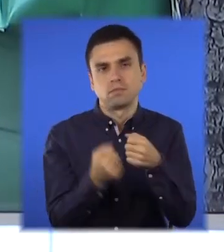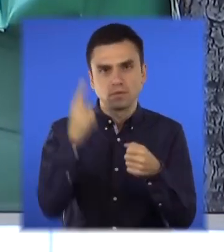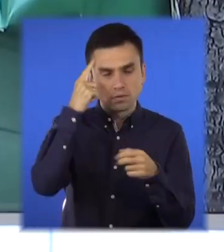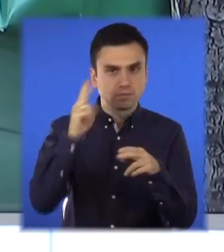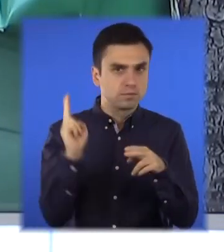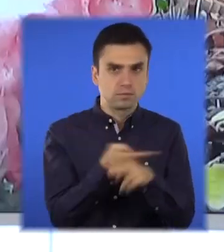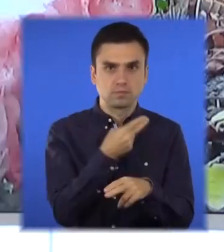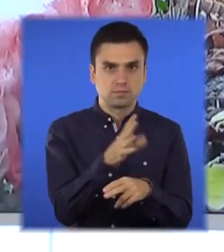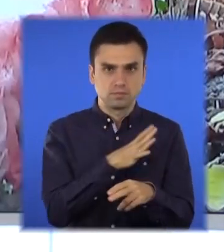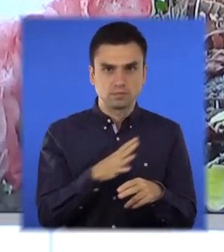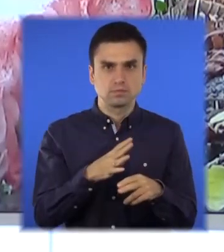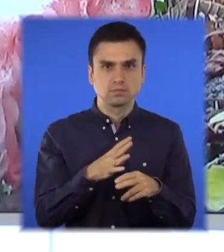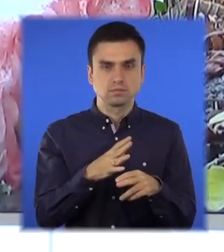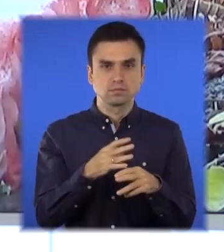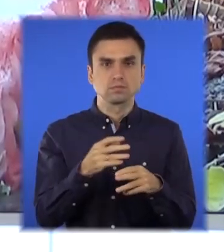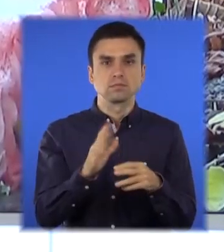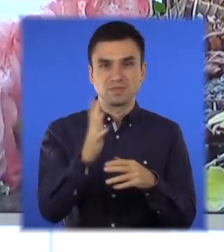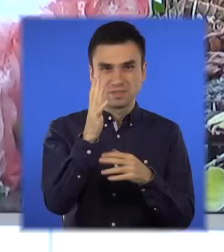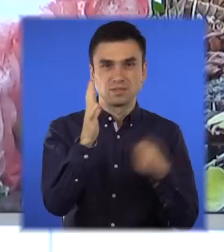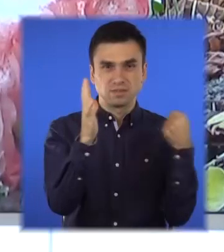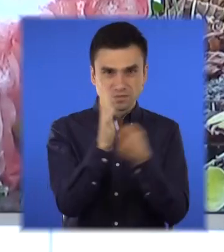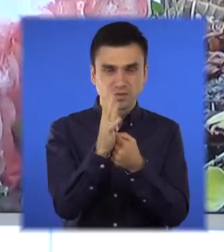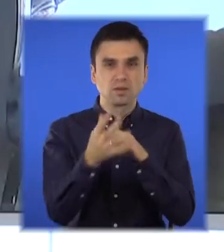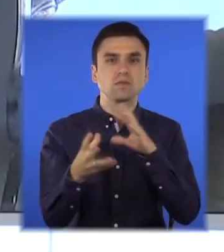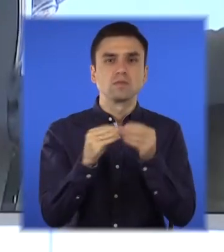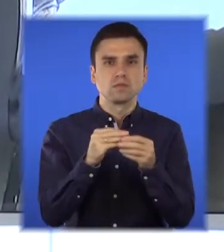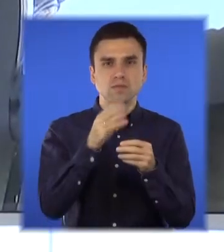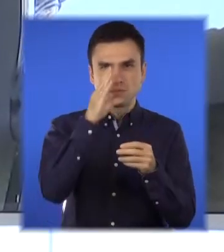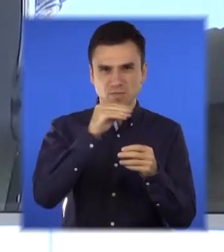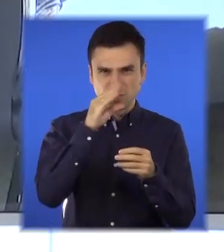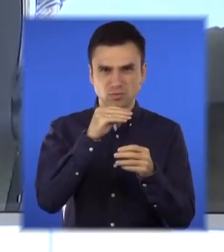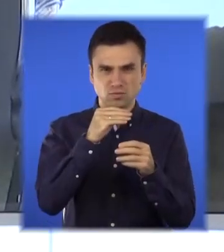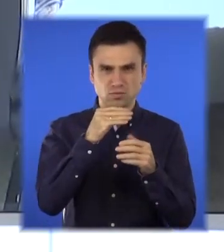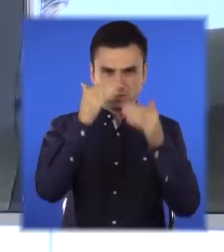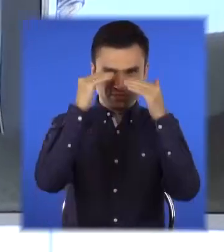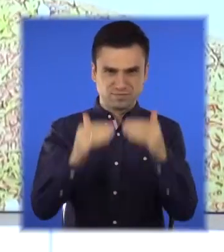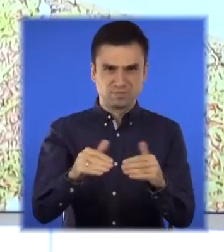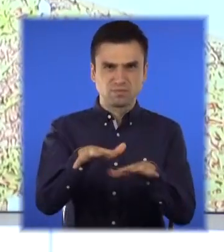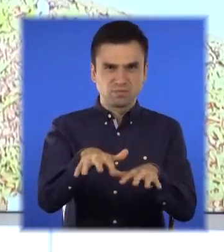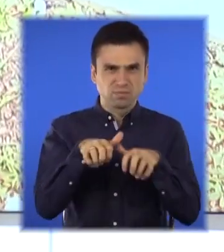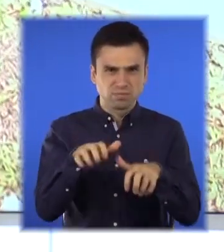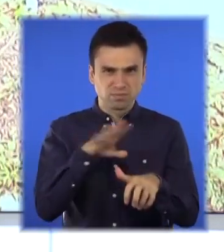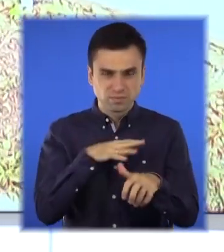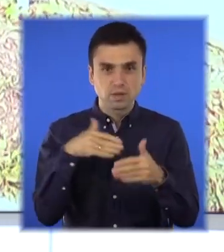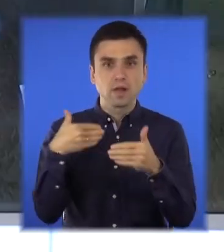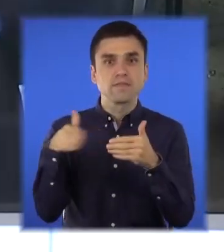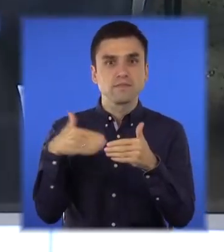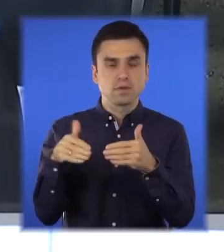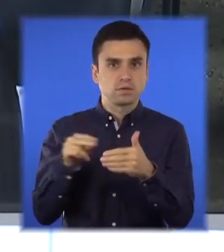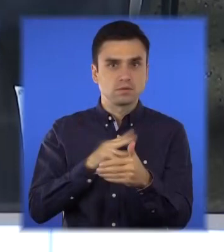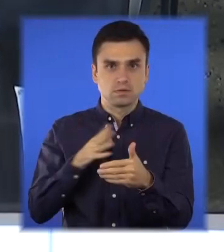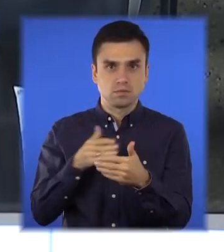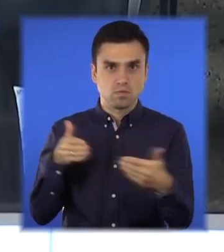узбіччя. Від зіткнення з перешкодою передню частину мікроавтобуса зім'яло, а двері були заблоковано.